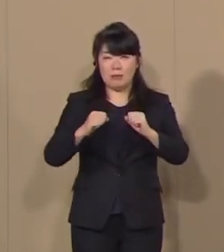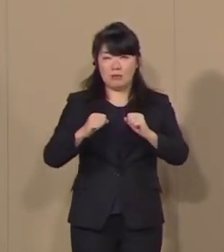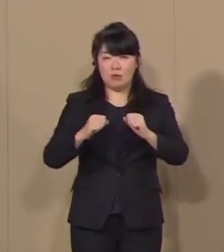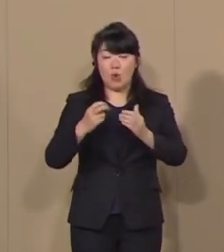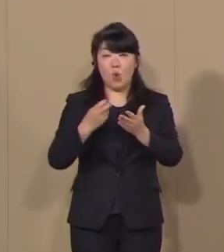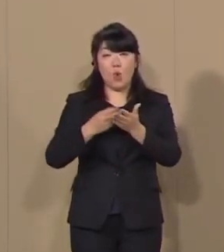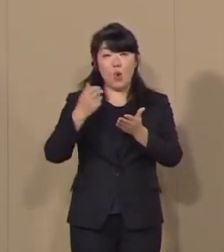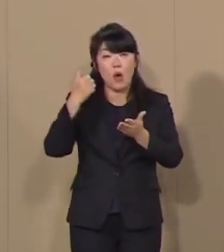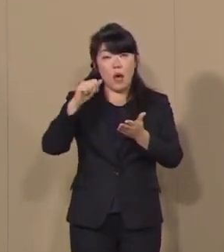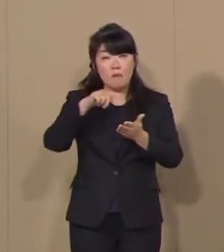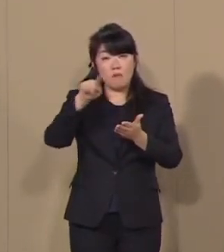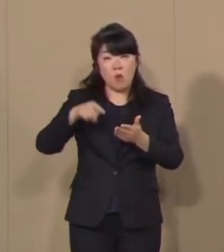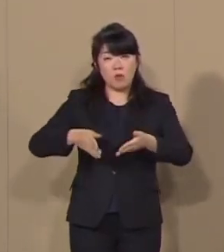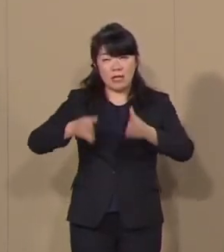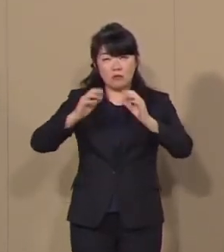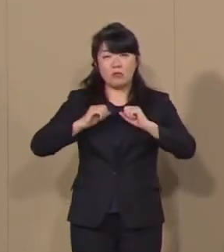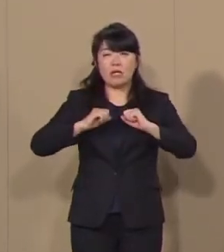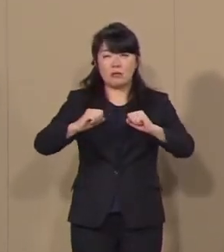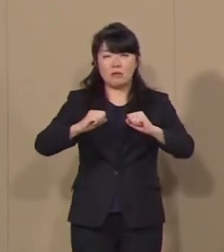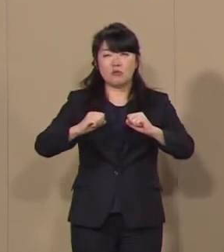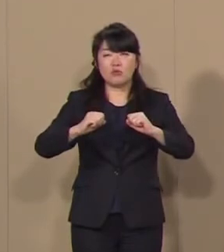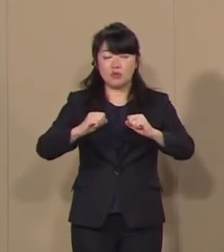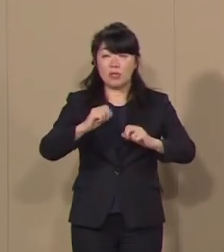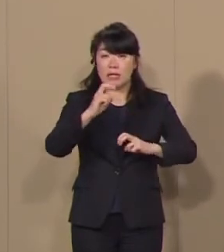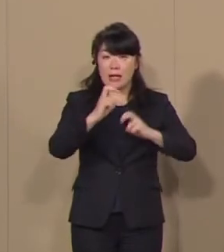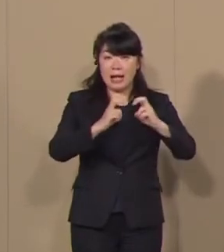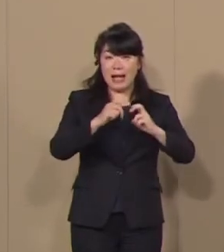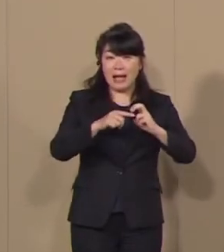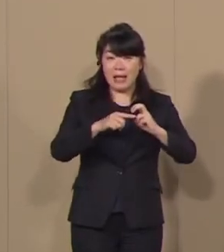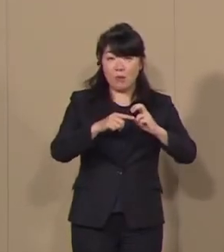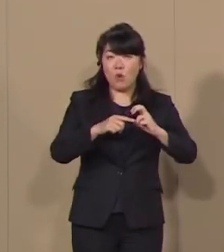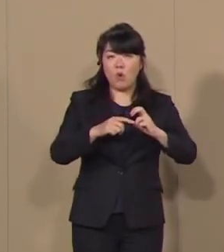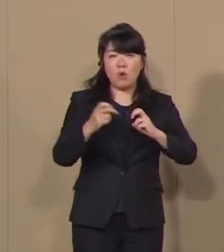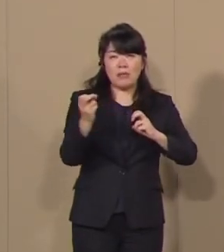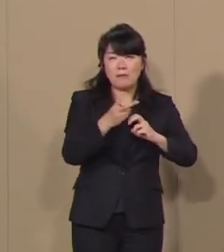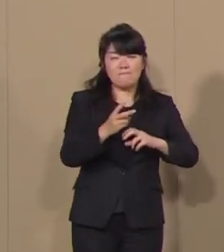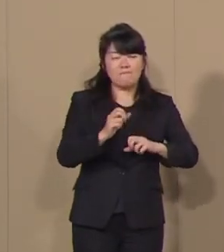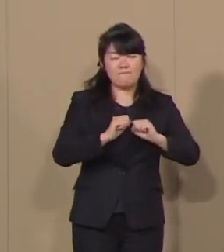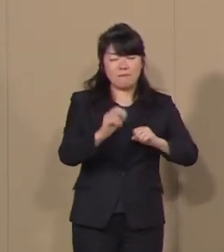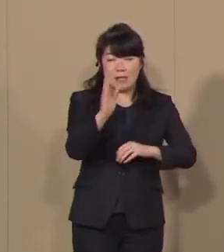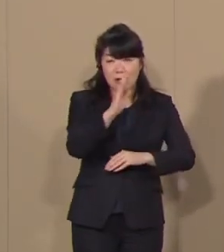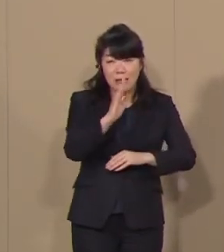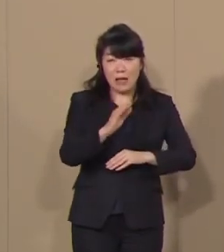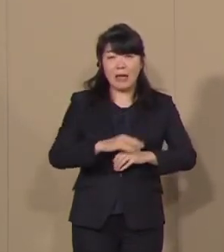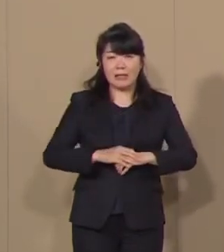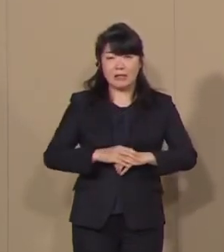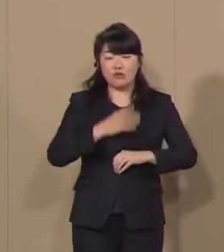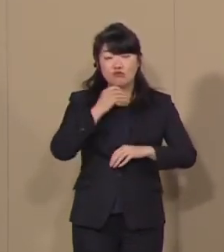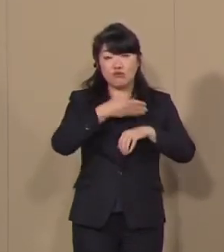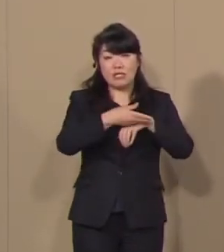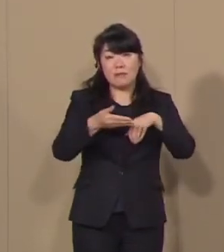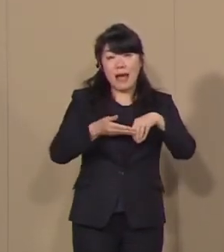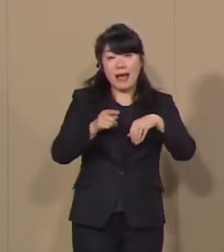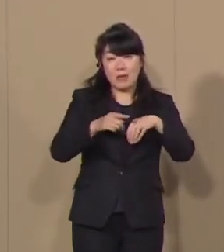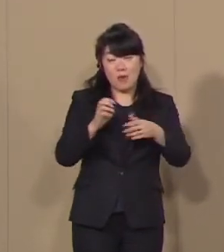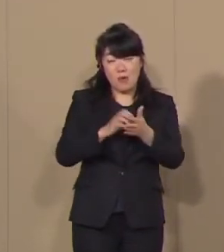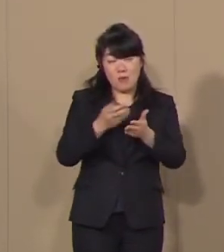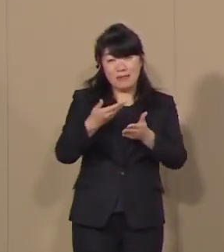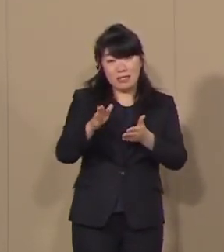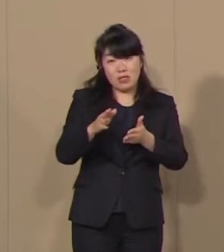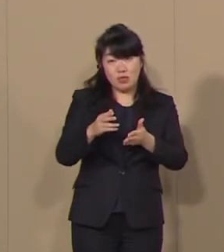ます原発再稼働は認めません福島原発の汚染水海洋放出に反対です